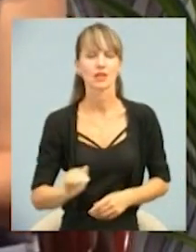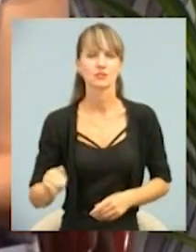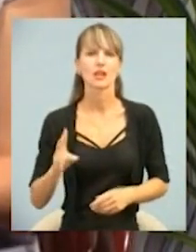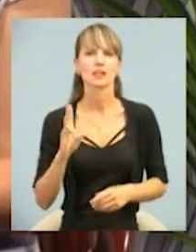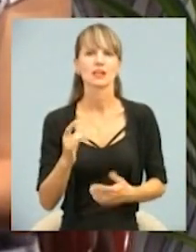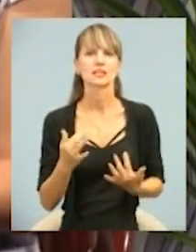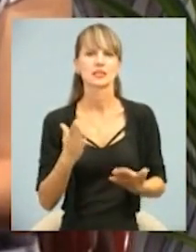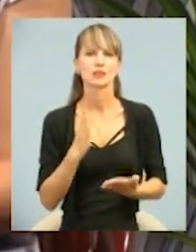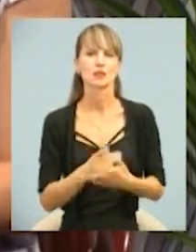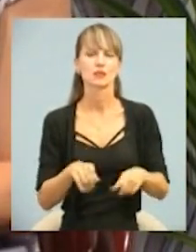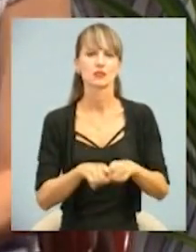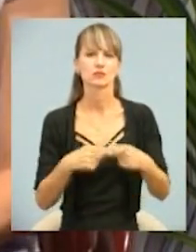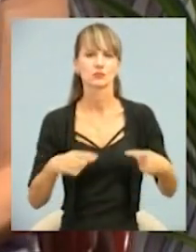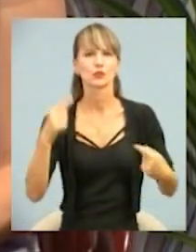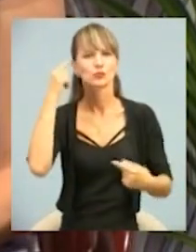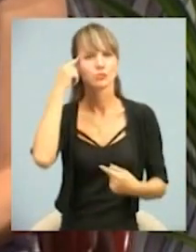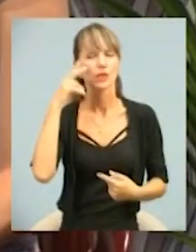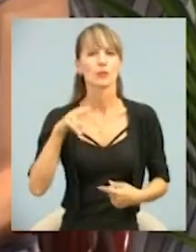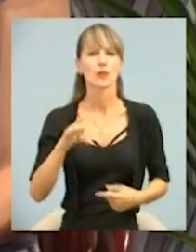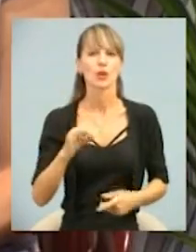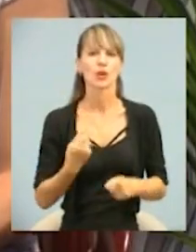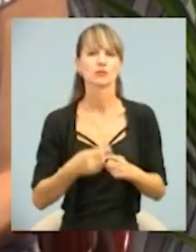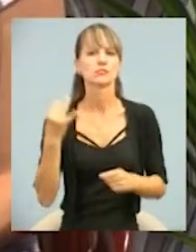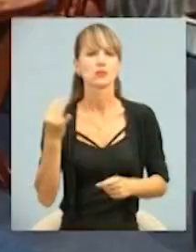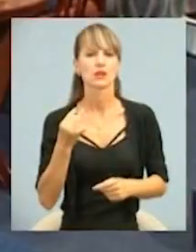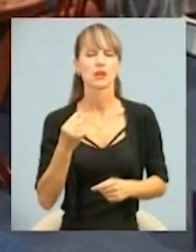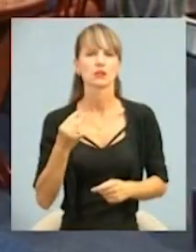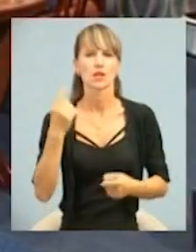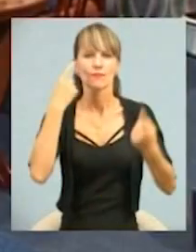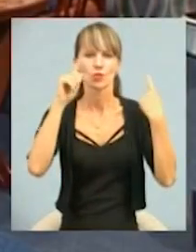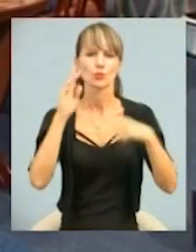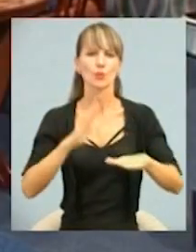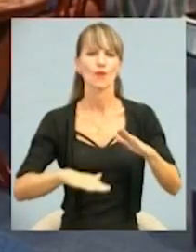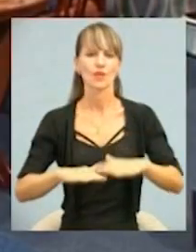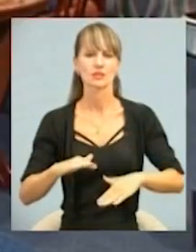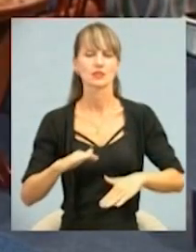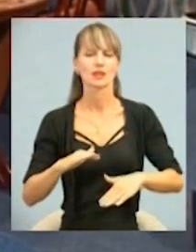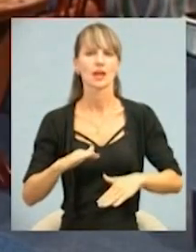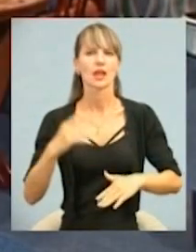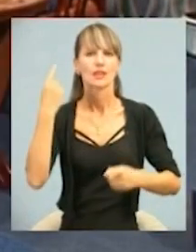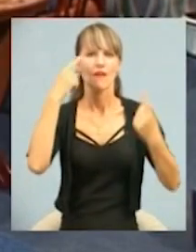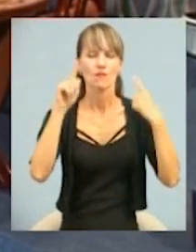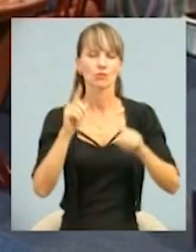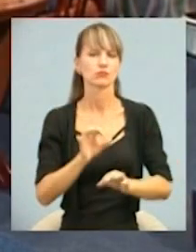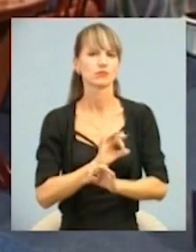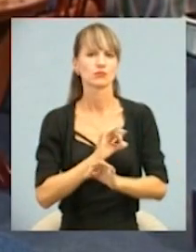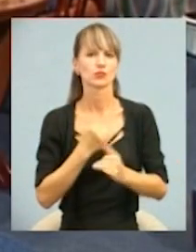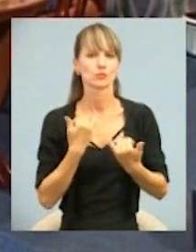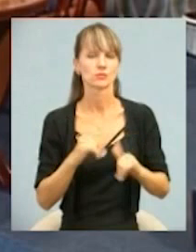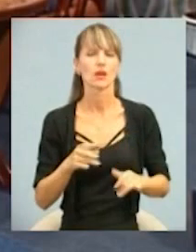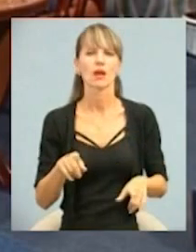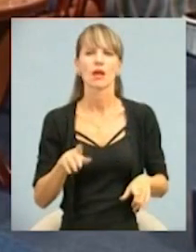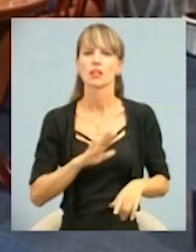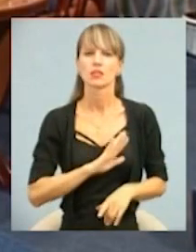наскільки от має такі різноманітні думки про цю таку цікаву творчу професію. творчість, вона універсальна у малярів. Вони не